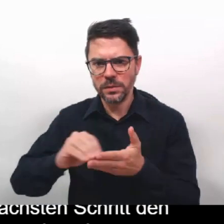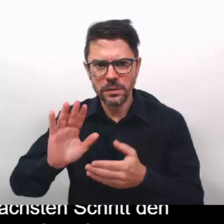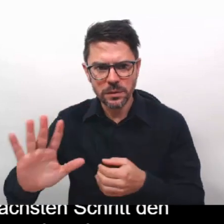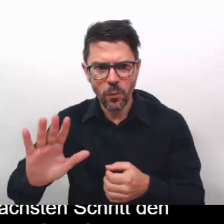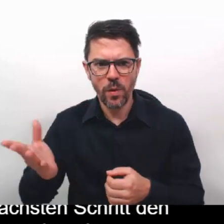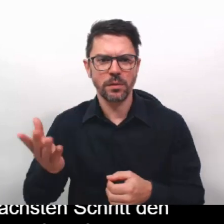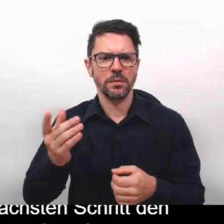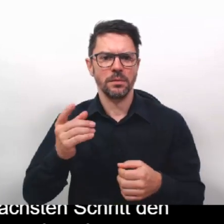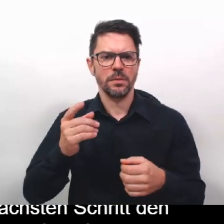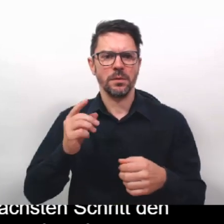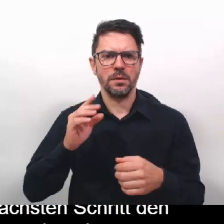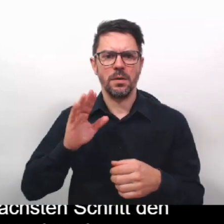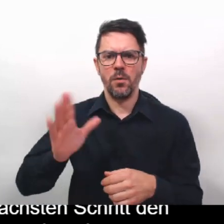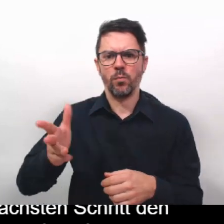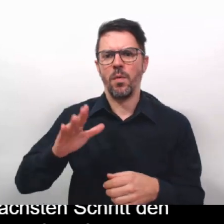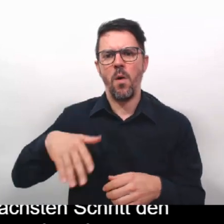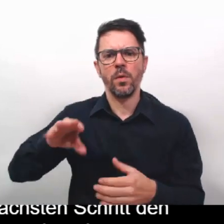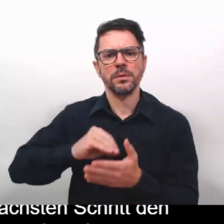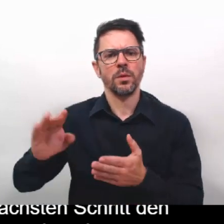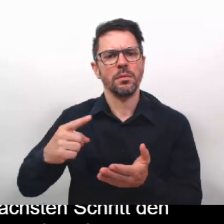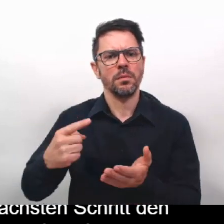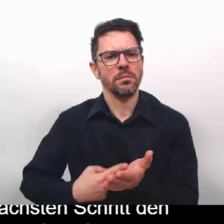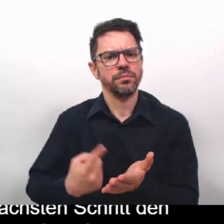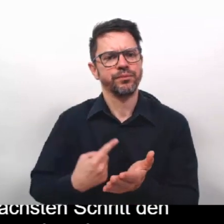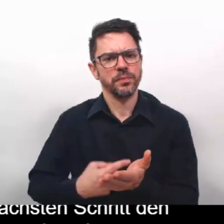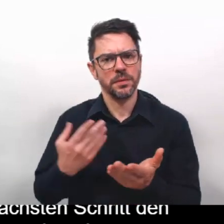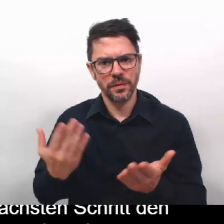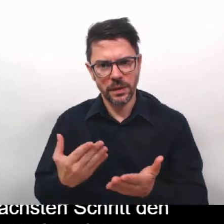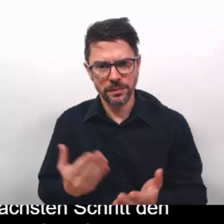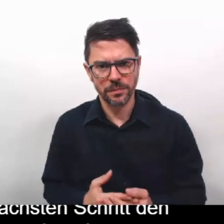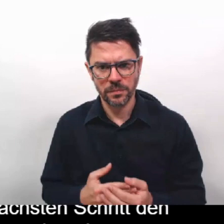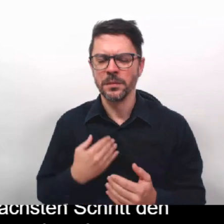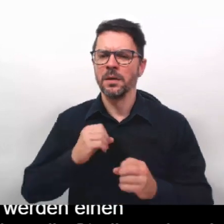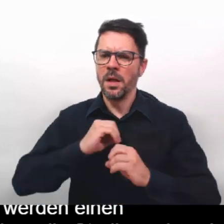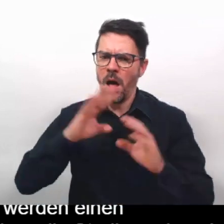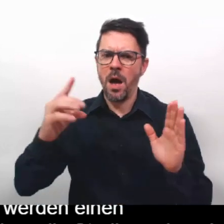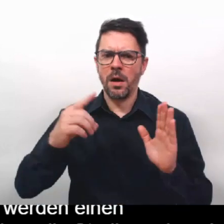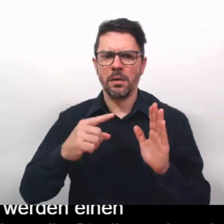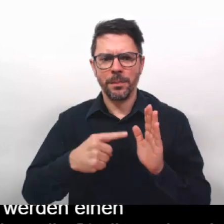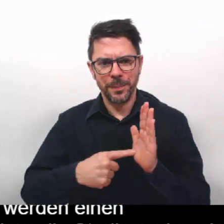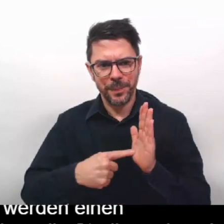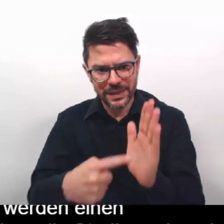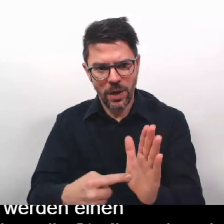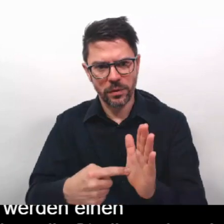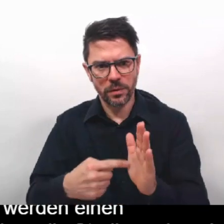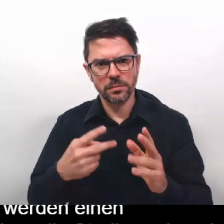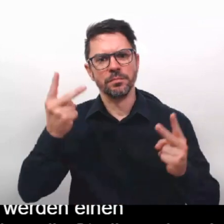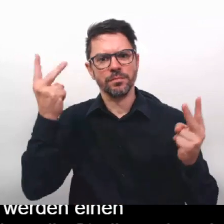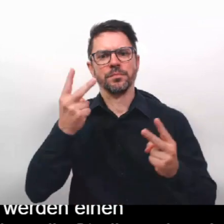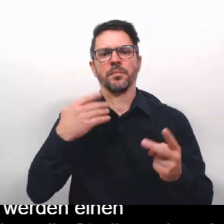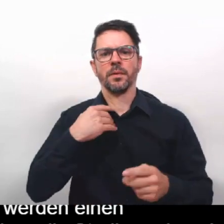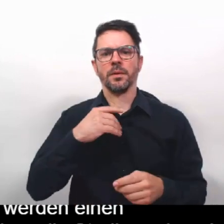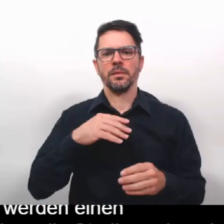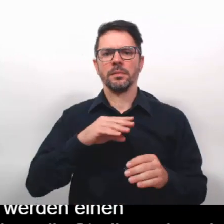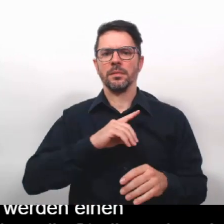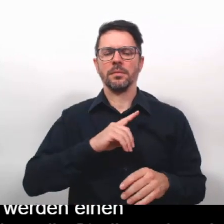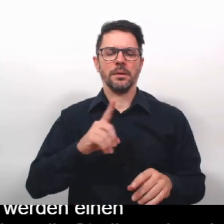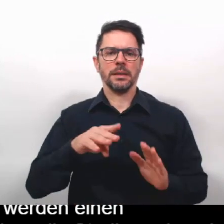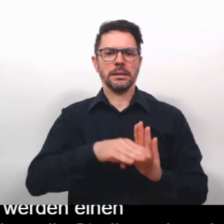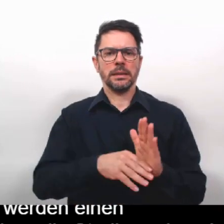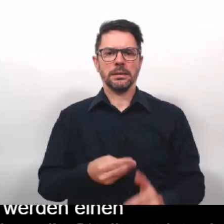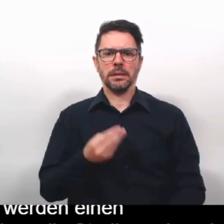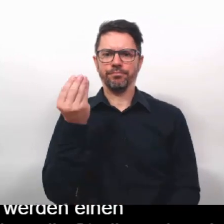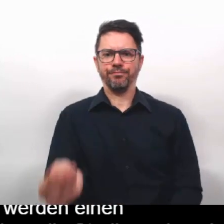gleichberechtigter Partner, wenn es um alle Fragen der Hochschulgestaltung geht. Das war gerade im letzten Sommersemester, Stichwort digitale Semester,